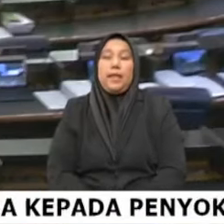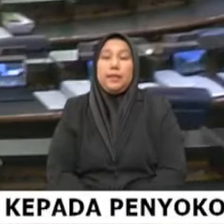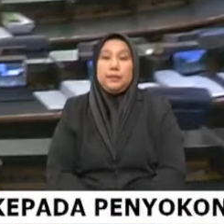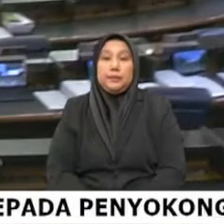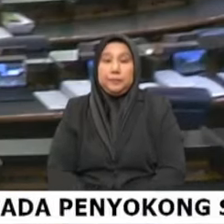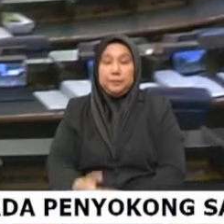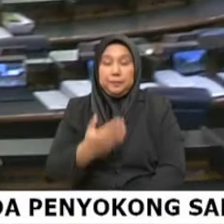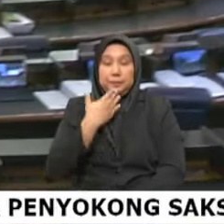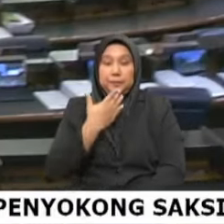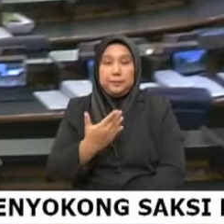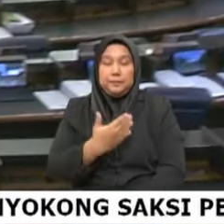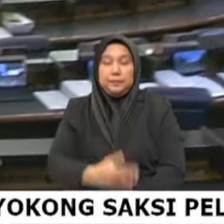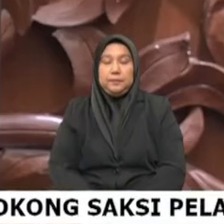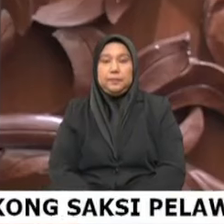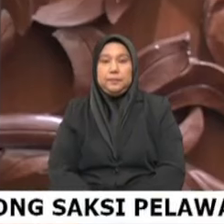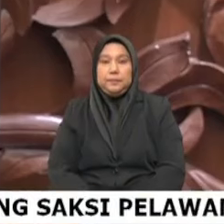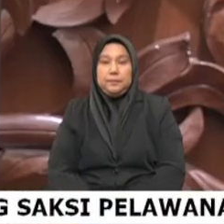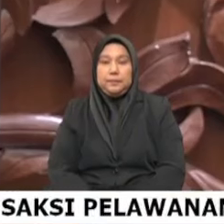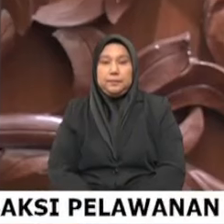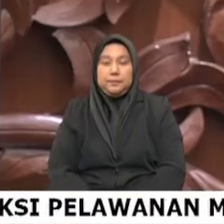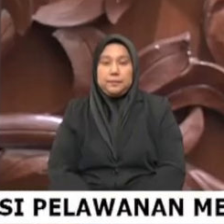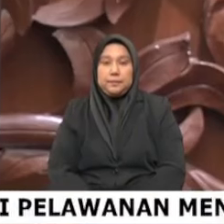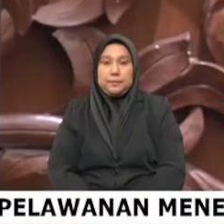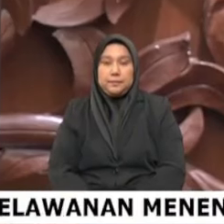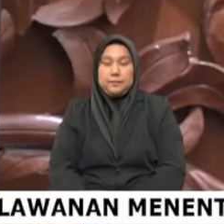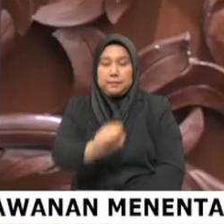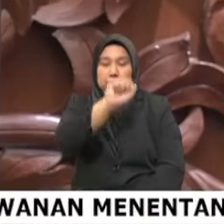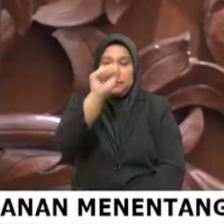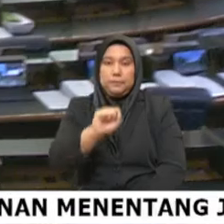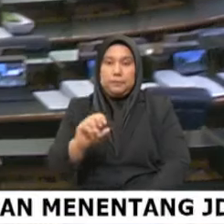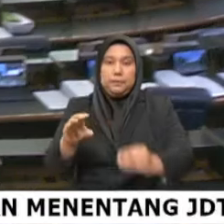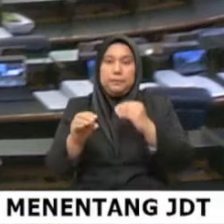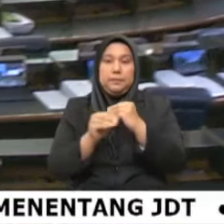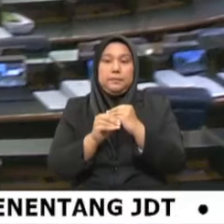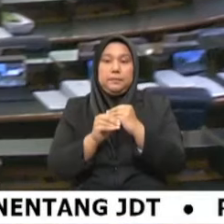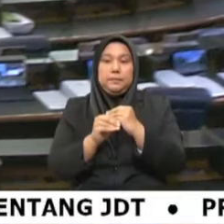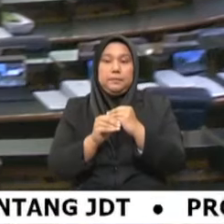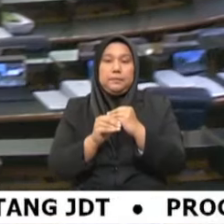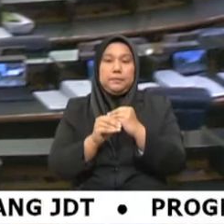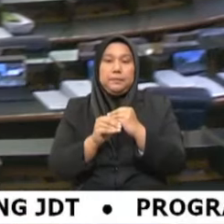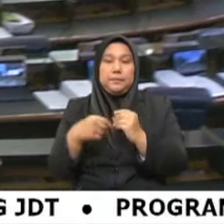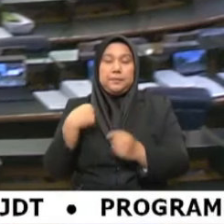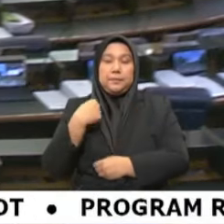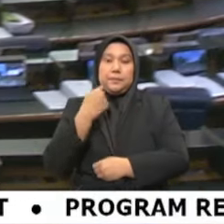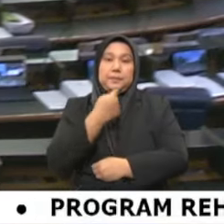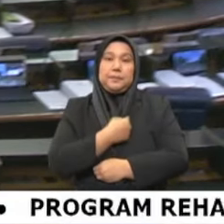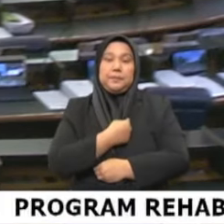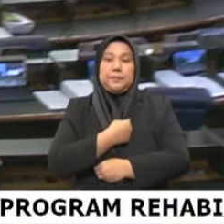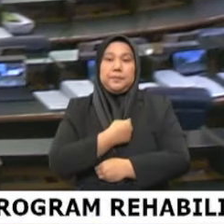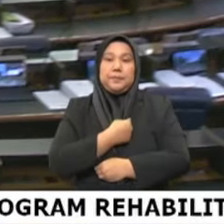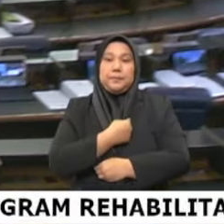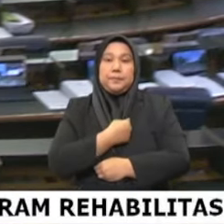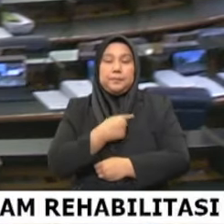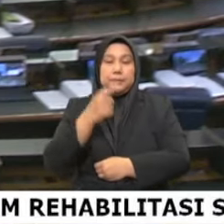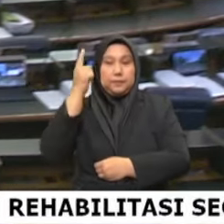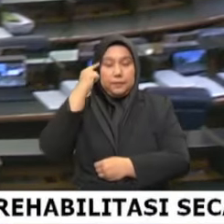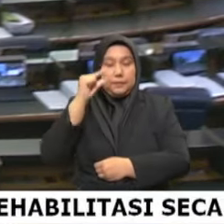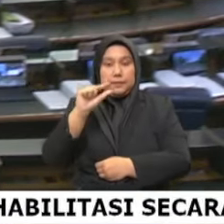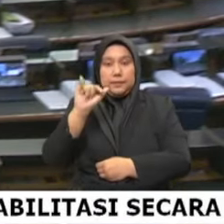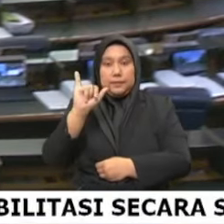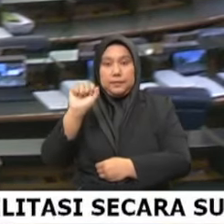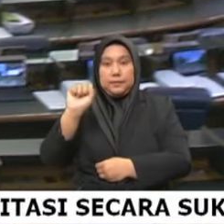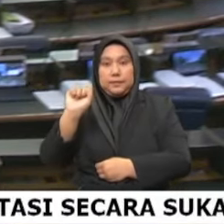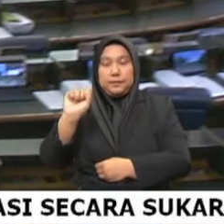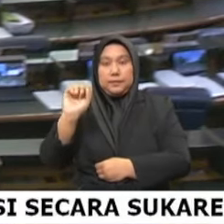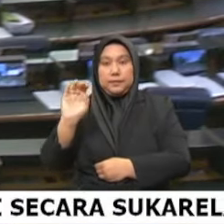Terima kasih. Saya ada satu soalan tambahan yang saya lihat. Kita tahu bahawa JSP ini peringkat awal dia